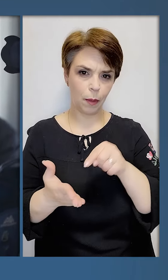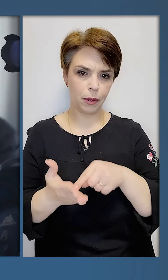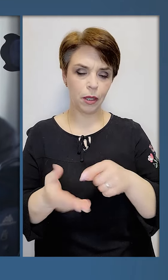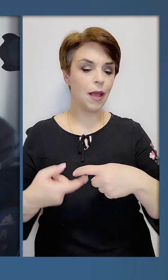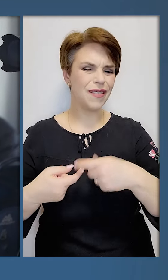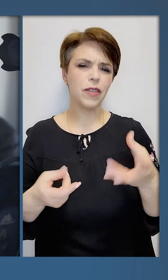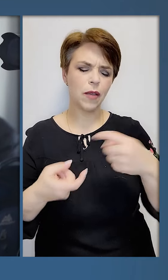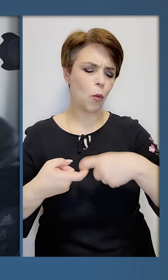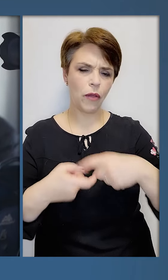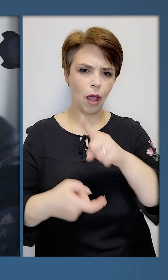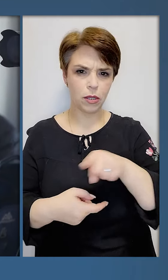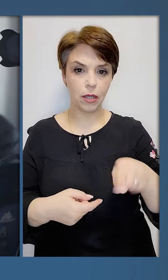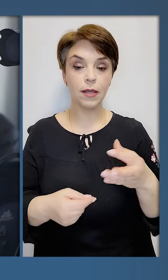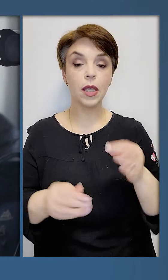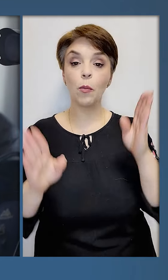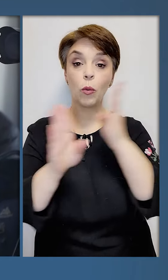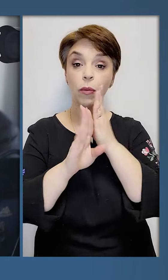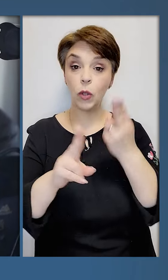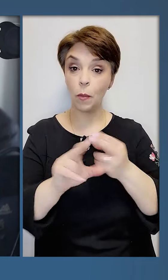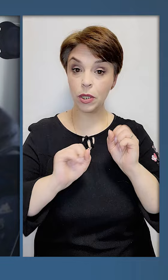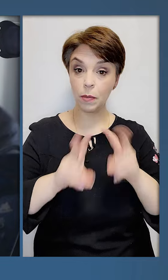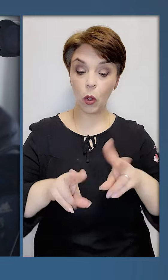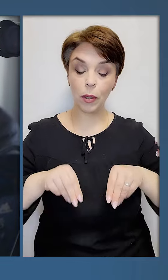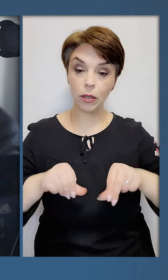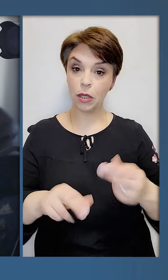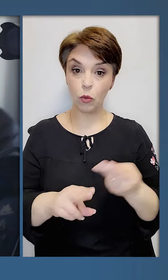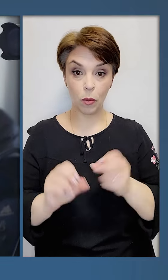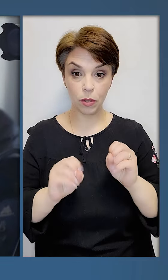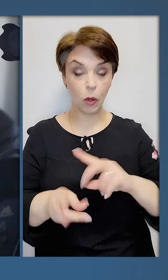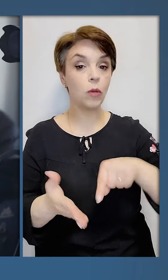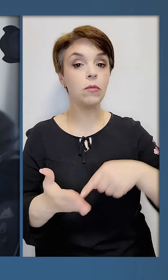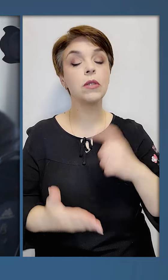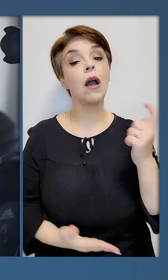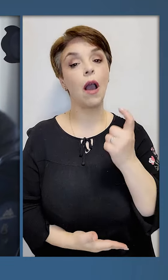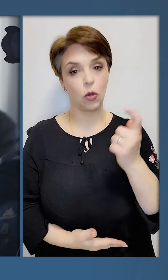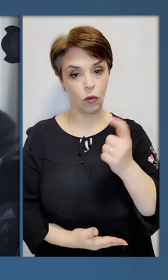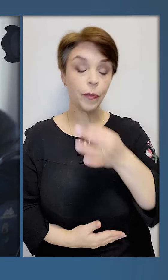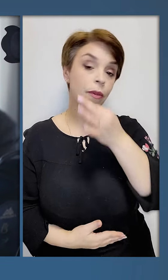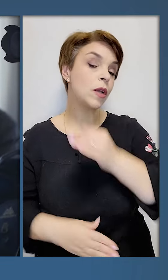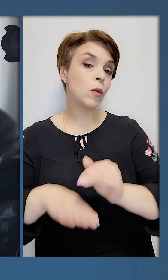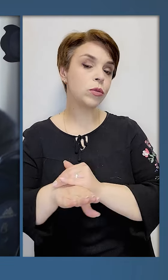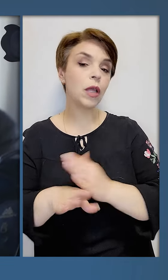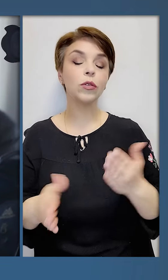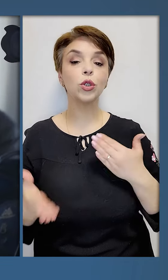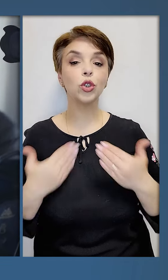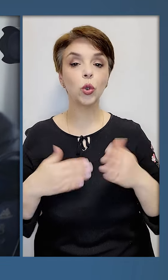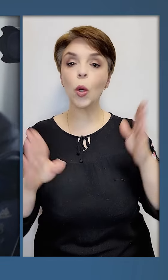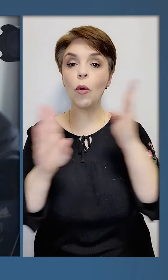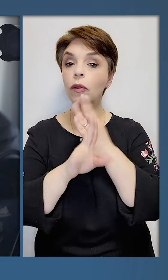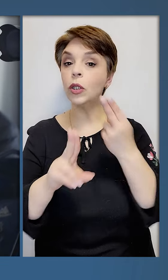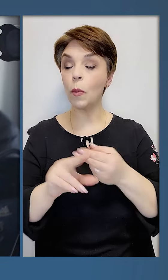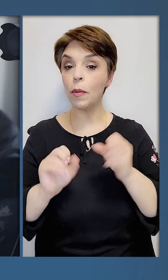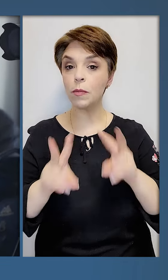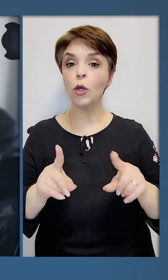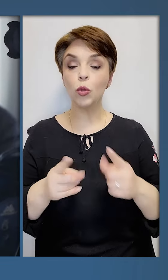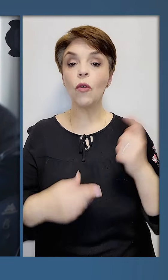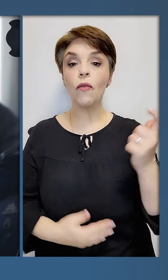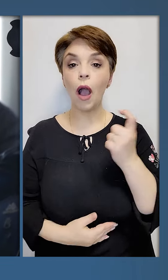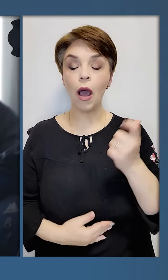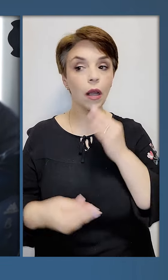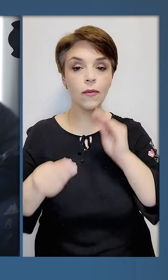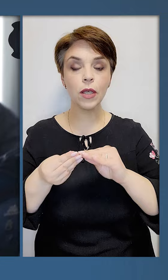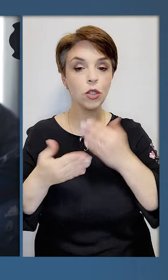питання. Взаємопов'язані вони, це про повітряну безпеку і про наземну безпеку міста Харкова. Скажіть, будь ласка, щодо повітряної безпеки, чому